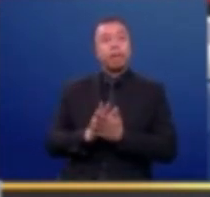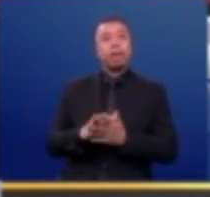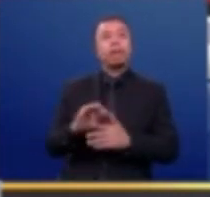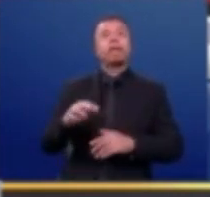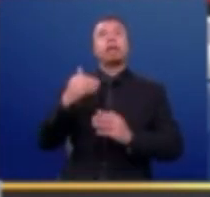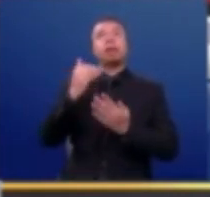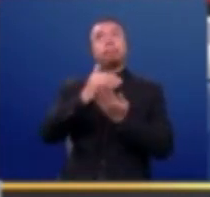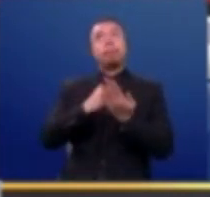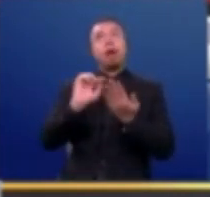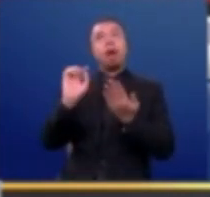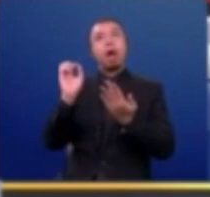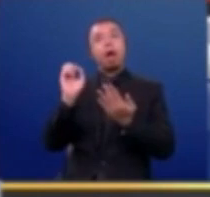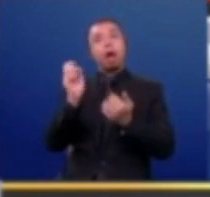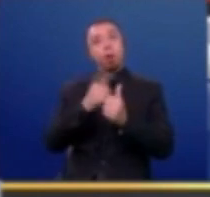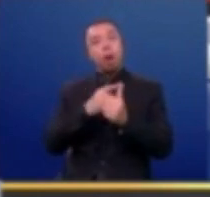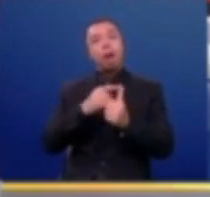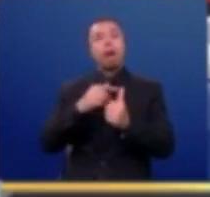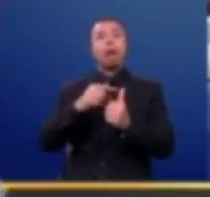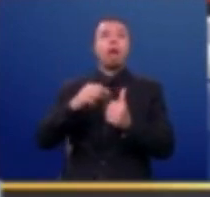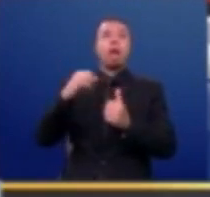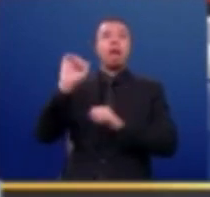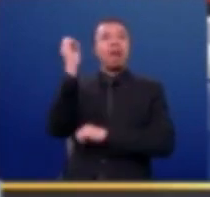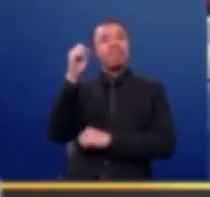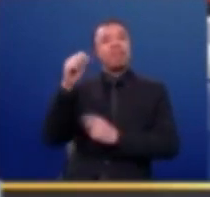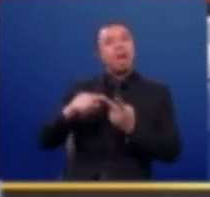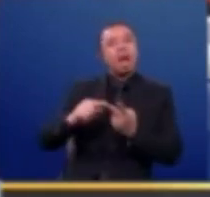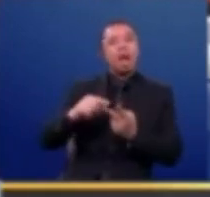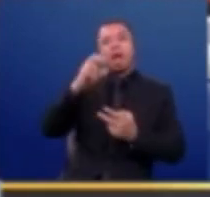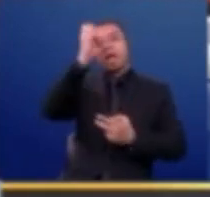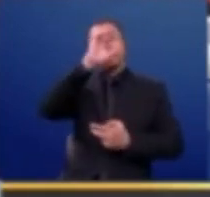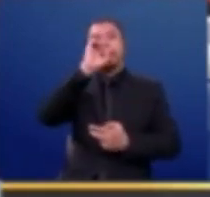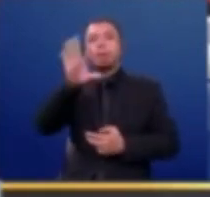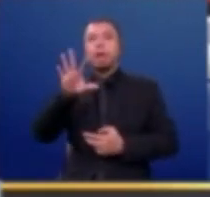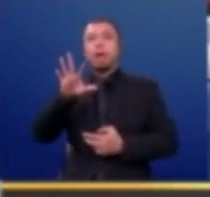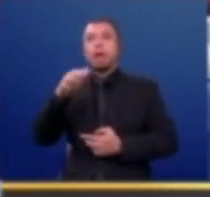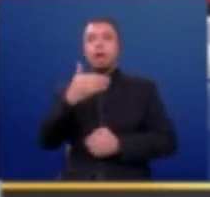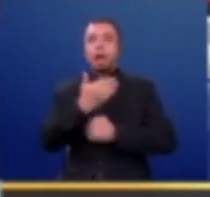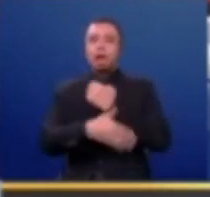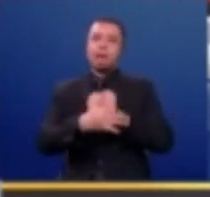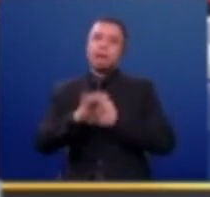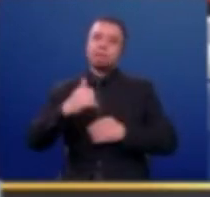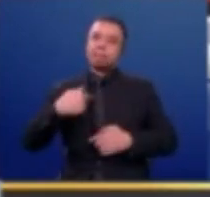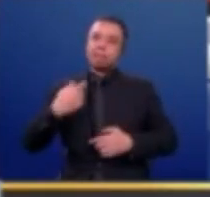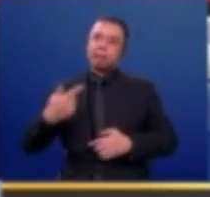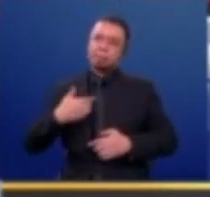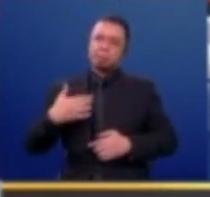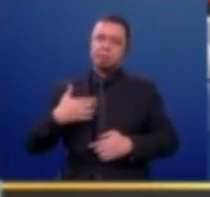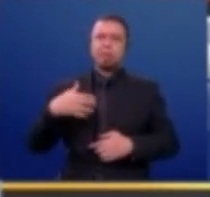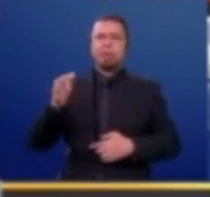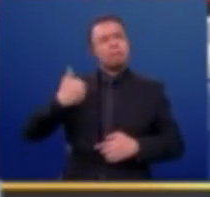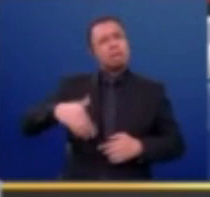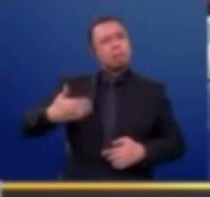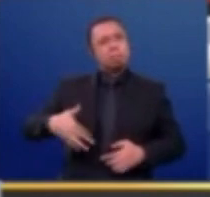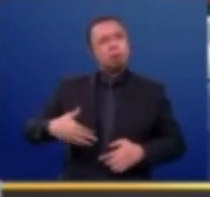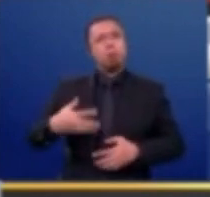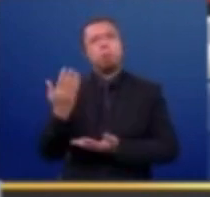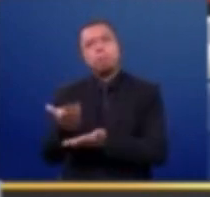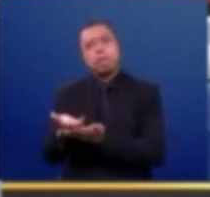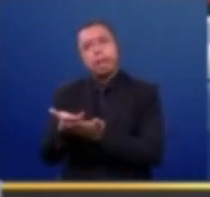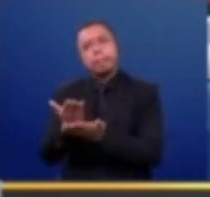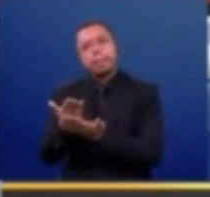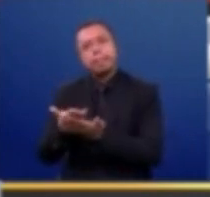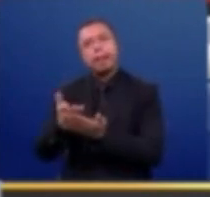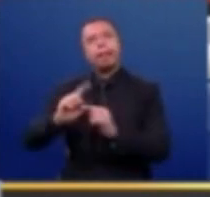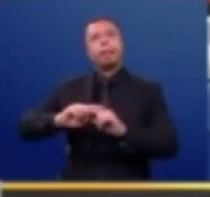proposal Afrika Selatan dan India yang mengatakan negara-negara kemampuan menengah seperti kami itu sebetulnya tidak ingin mengemis dosis,